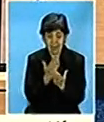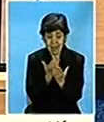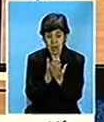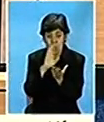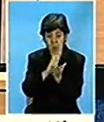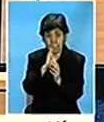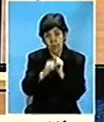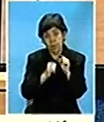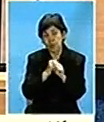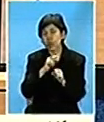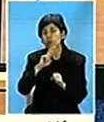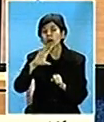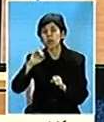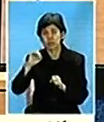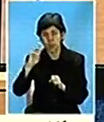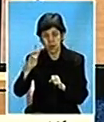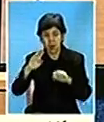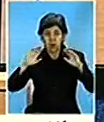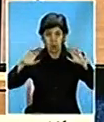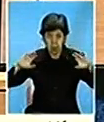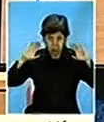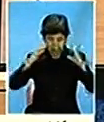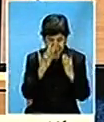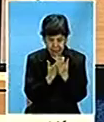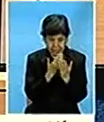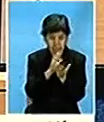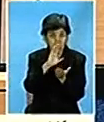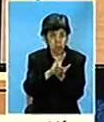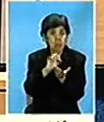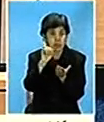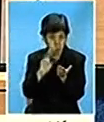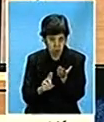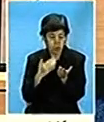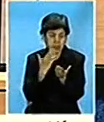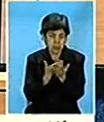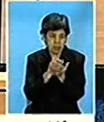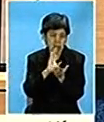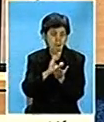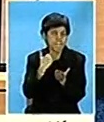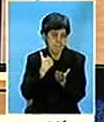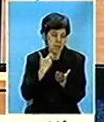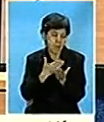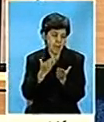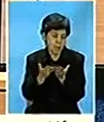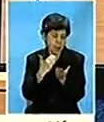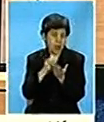ปี2556นี้รัฐบาลได้ตั้งเงินสำรองจ่ายประจำปีซึ่ง